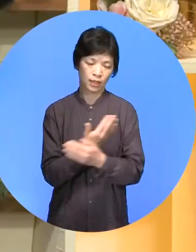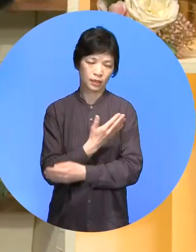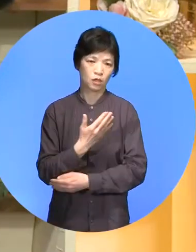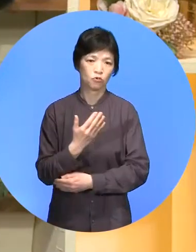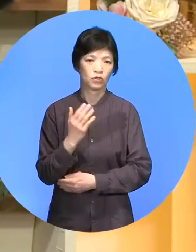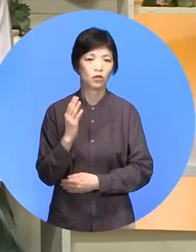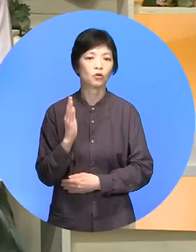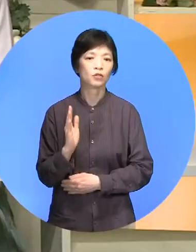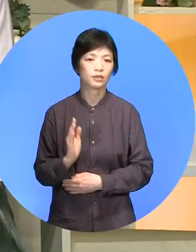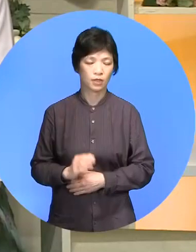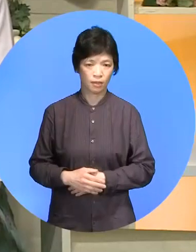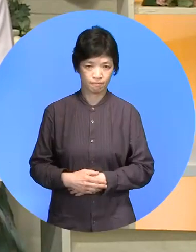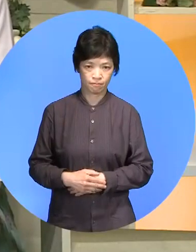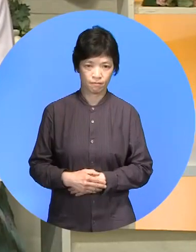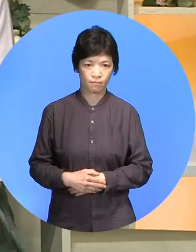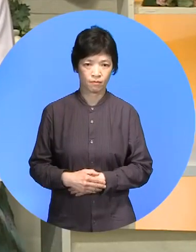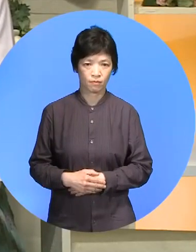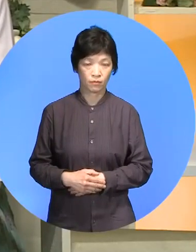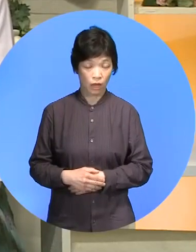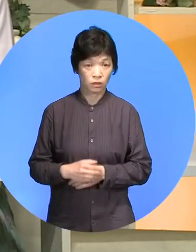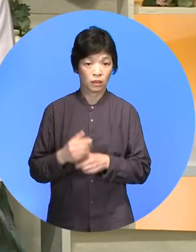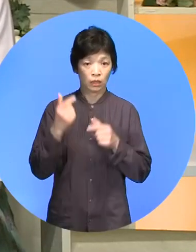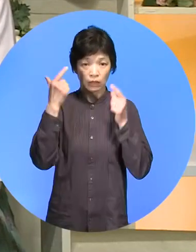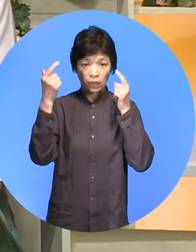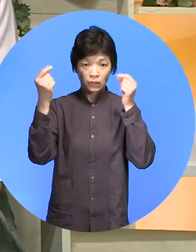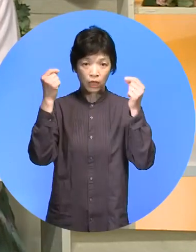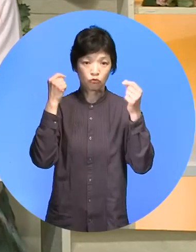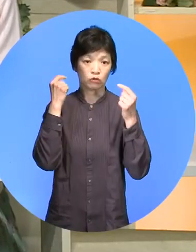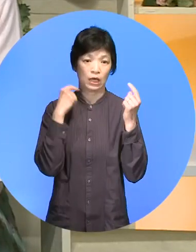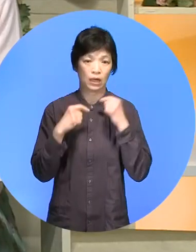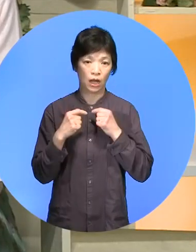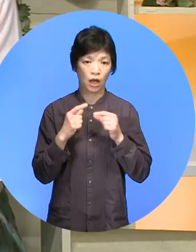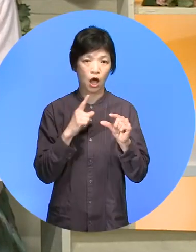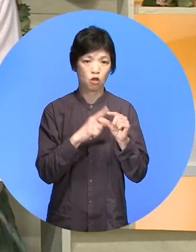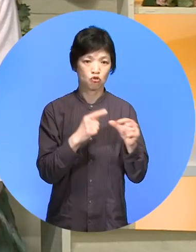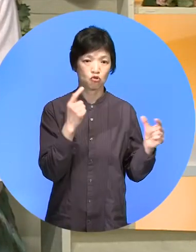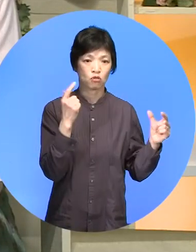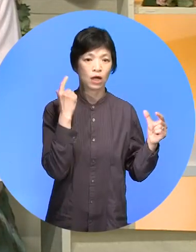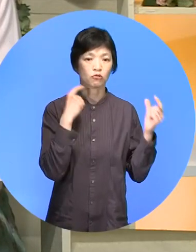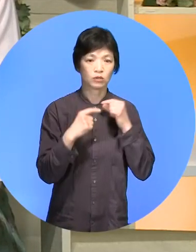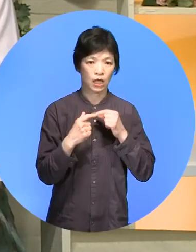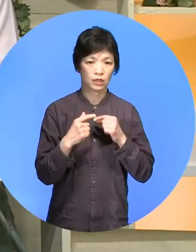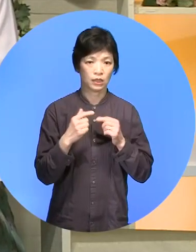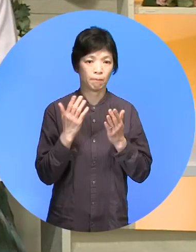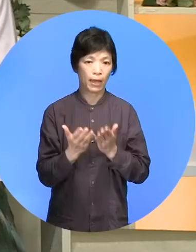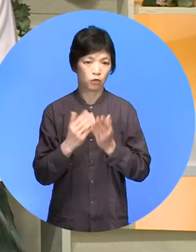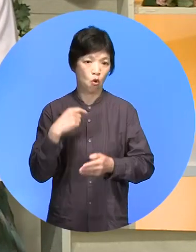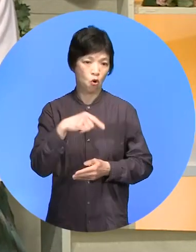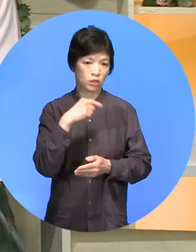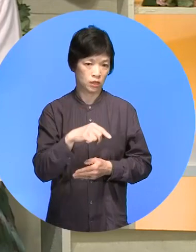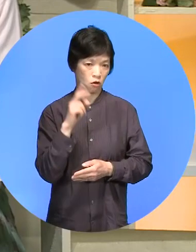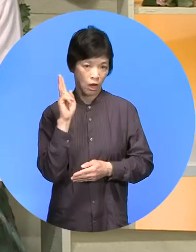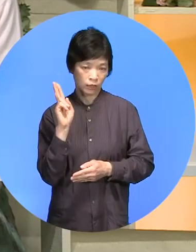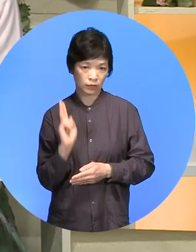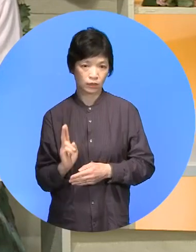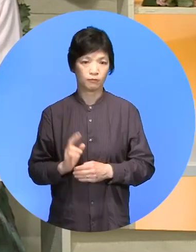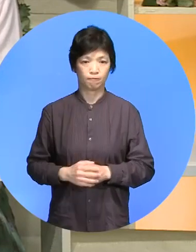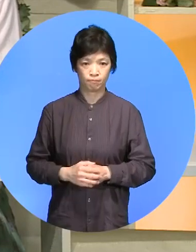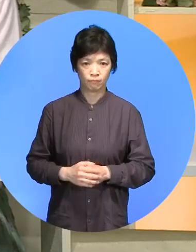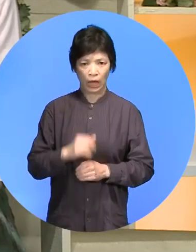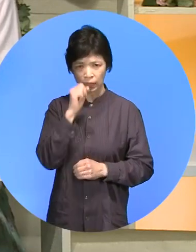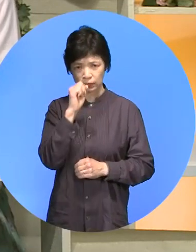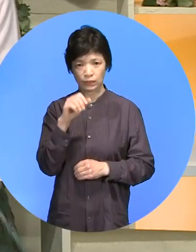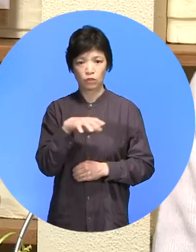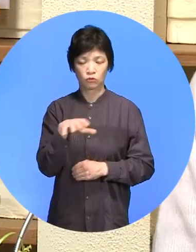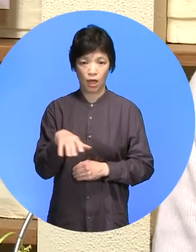ていうことですよね。 そう、だからあの聞きましたらね、大学生の方がね、はい、中学生とかに勉強してたりするんだって。 わあ、いいですね。 いい空間ですよ